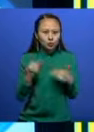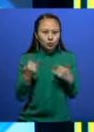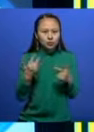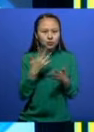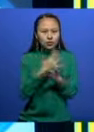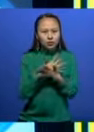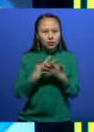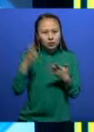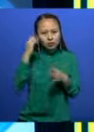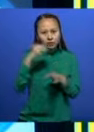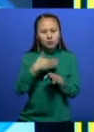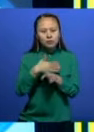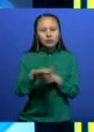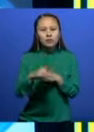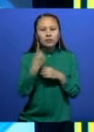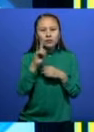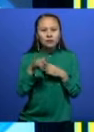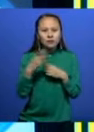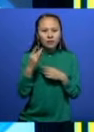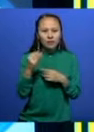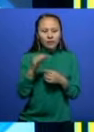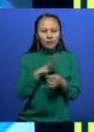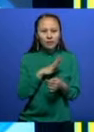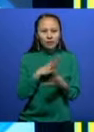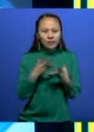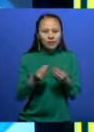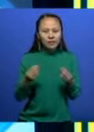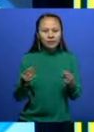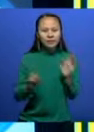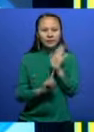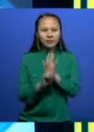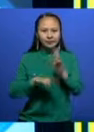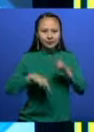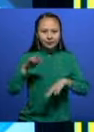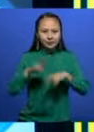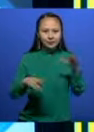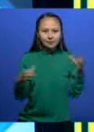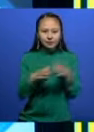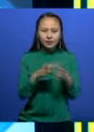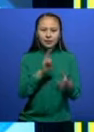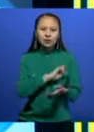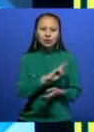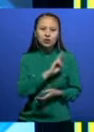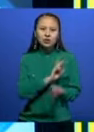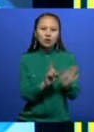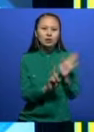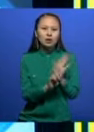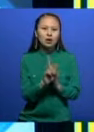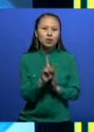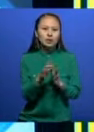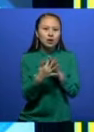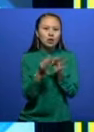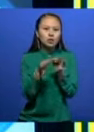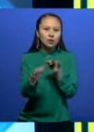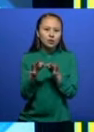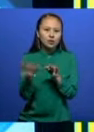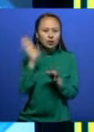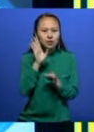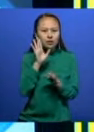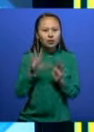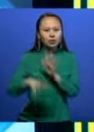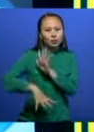бюджет көздерінен 1,5 миллиардтан астам теңге бөлінген. Көктем шыға құрылыс компаниялары жұмыстарын қарқынды жүргізе бастапты. Ауласына ауыз су